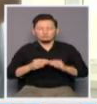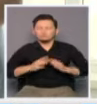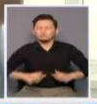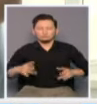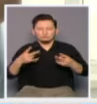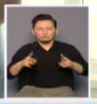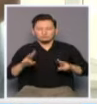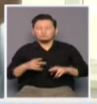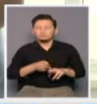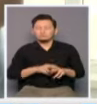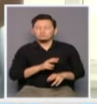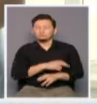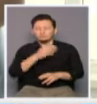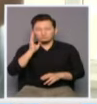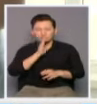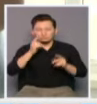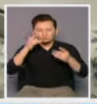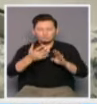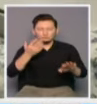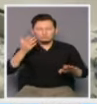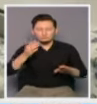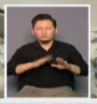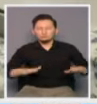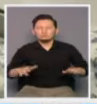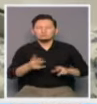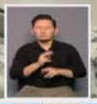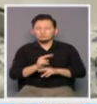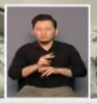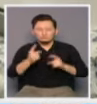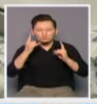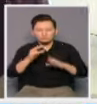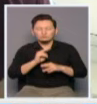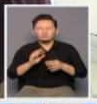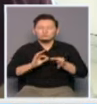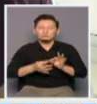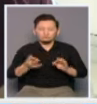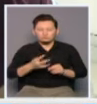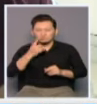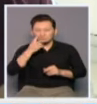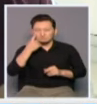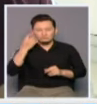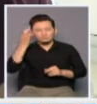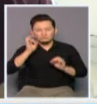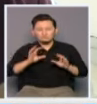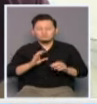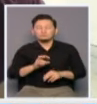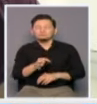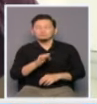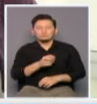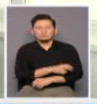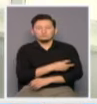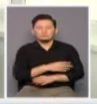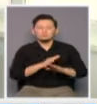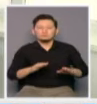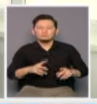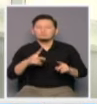Вместе с этим родители до принятия решения должны психологически подготовить ребенка к этому важному обряду. Напомним, что в областной детской больнице